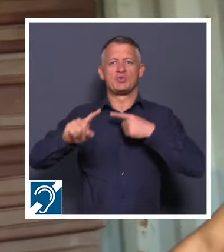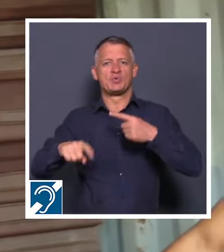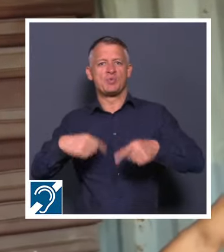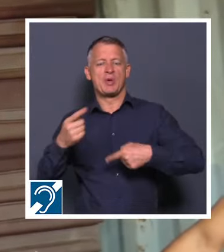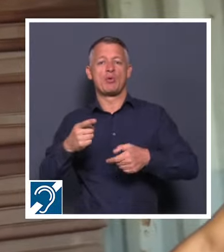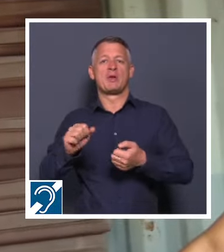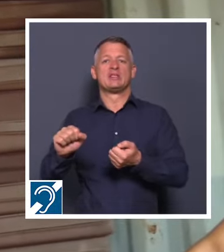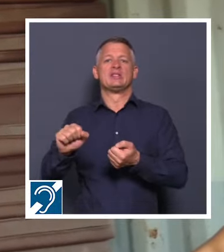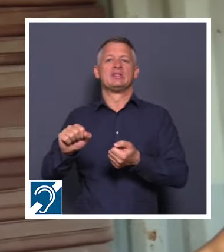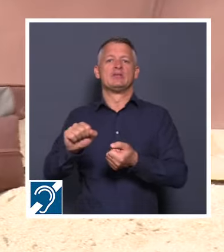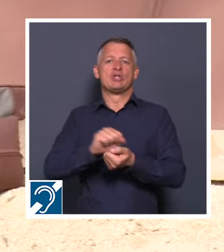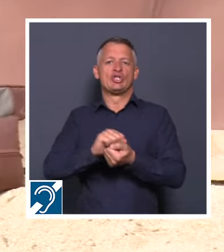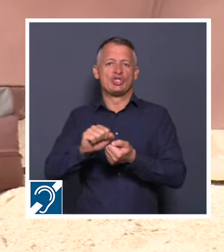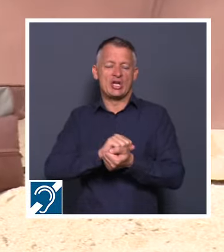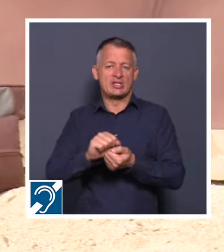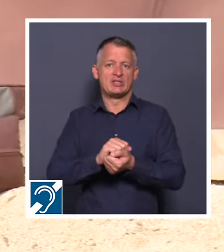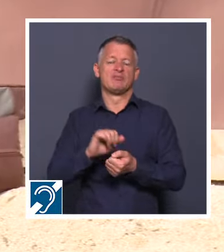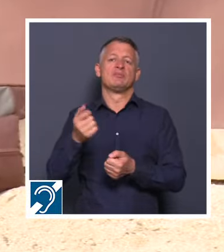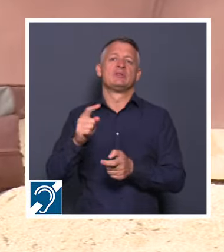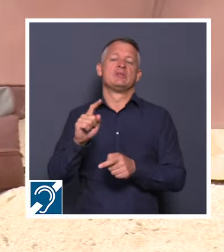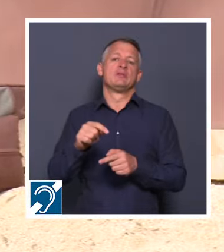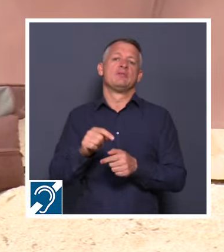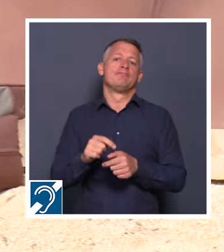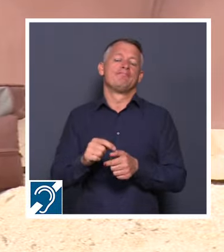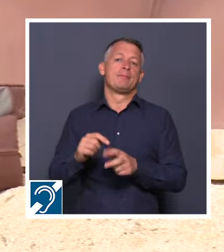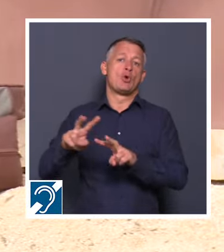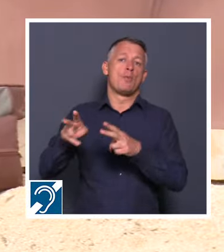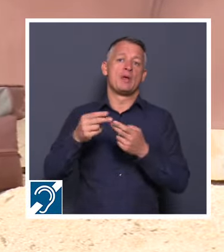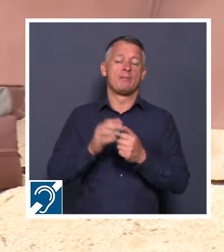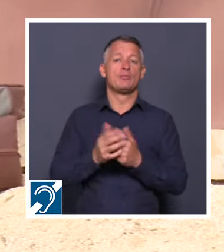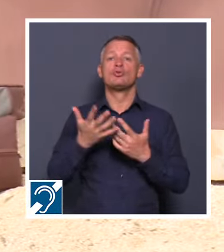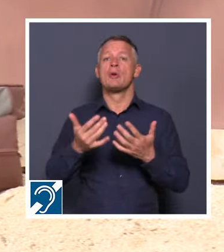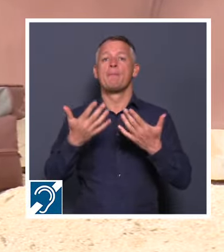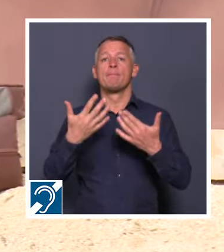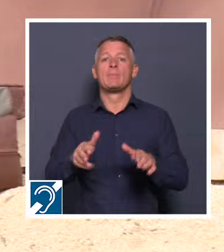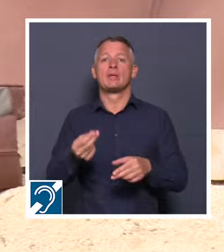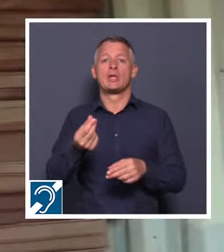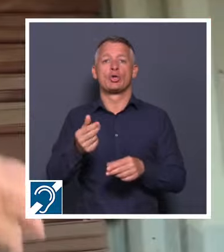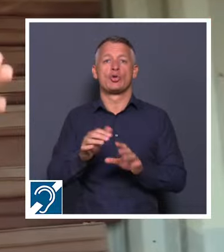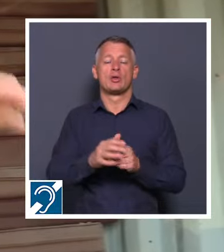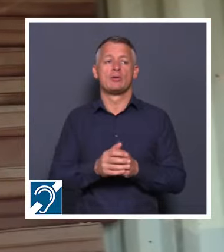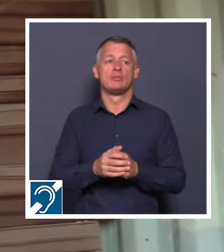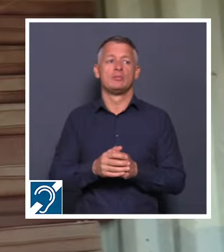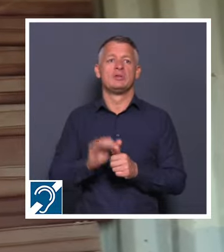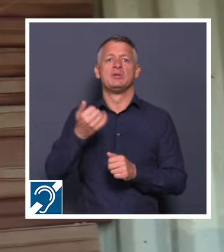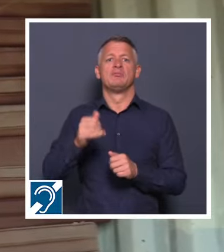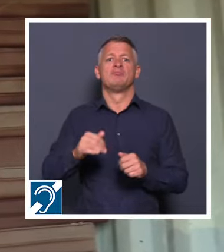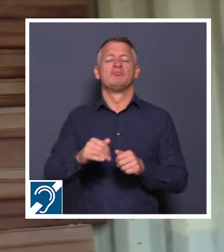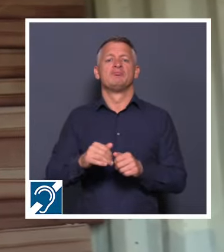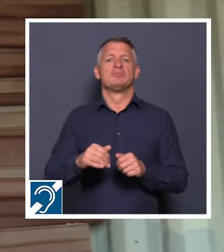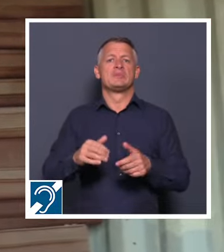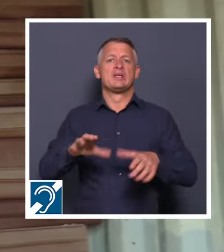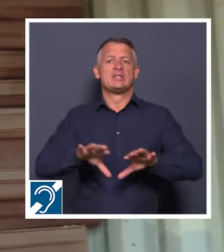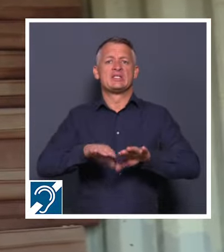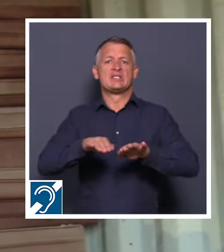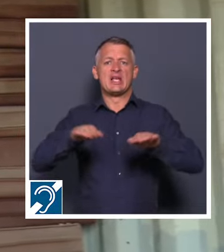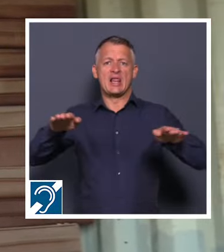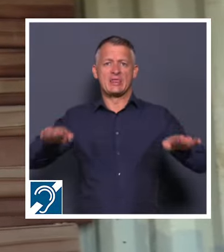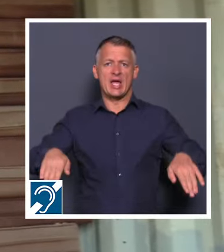ștergem, să le recuperăm. Cam ce pagube au fost așa? Păi cu saltelele, vă trei rânduri de plajă